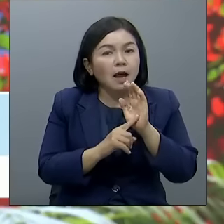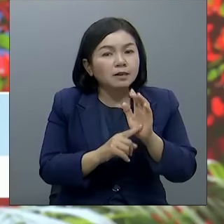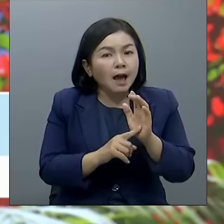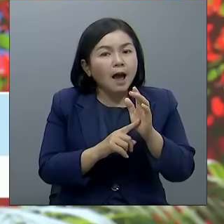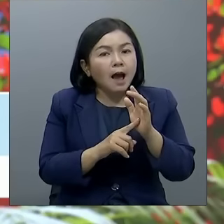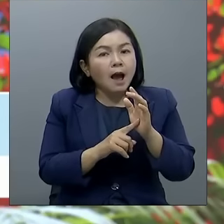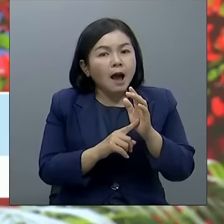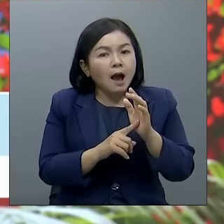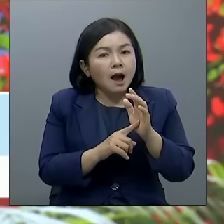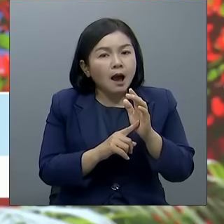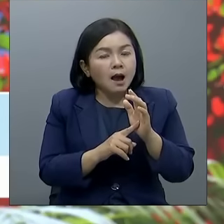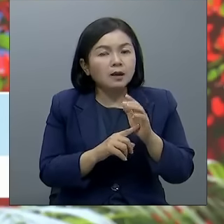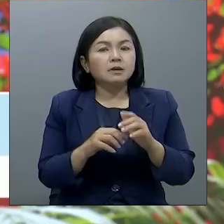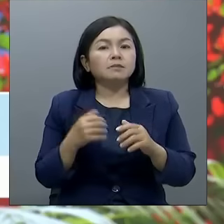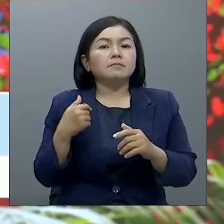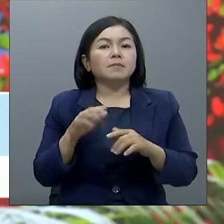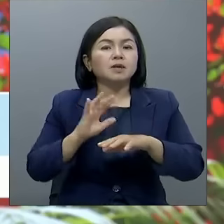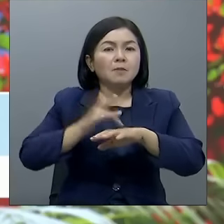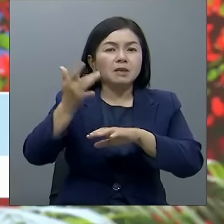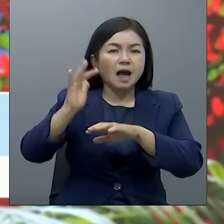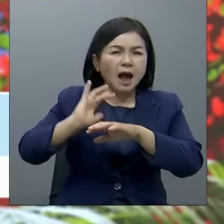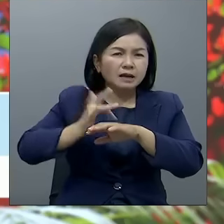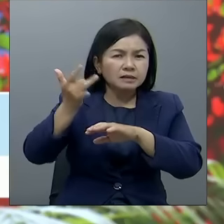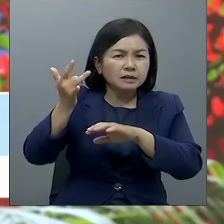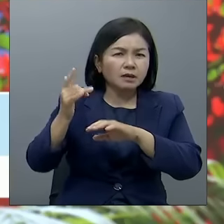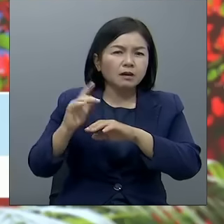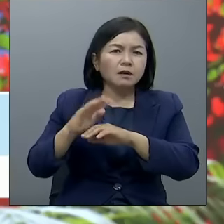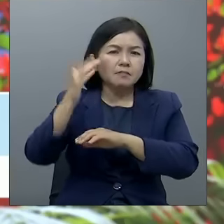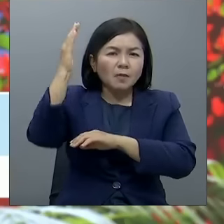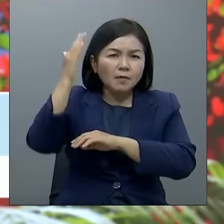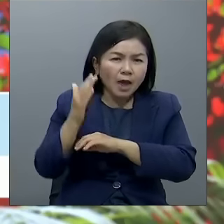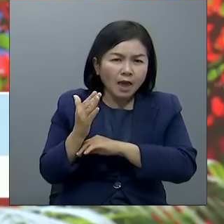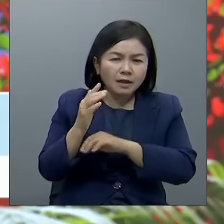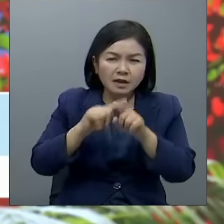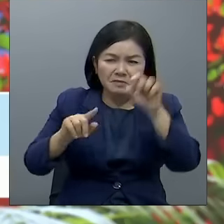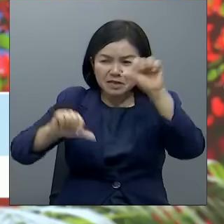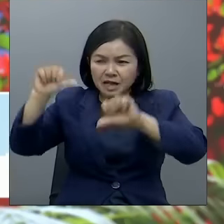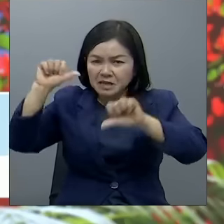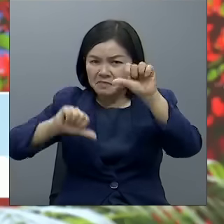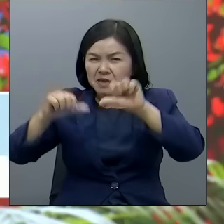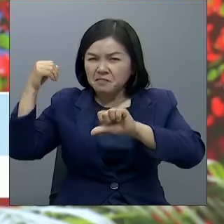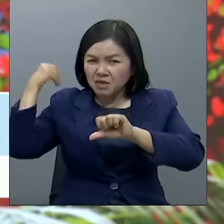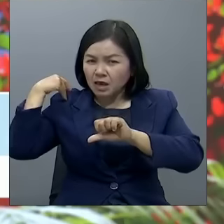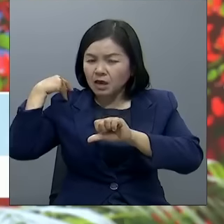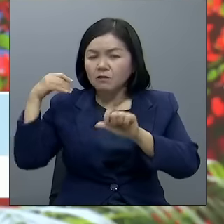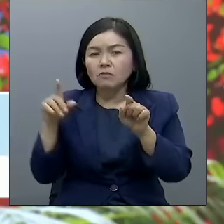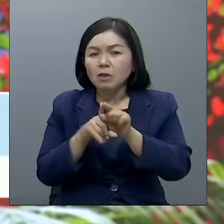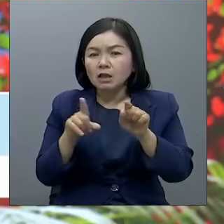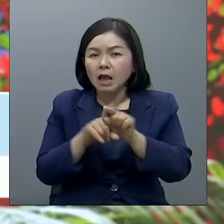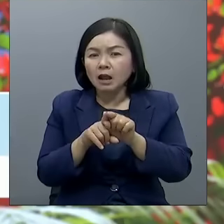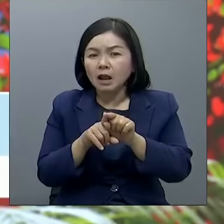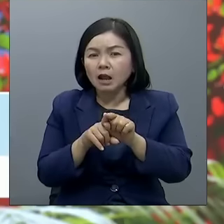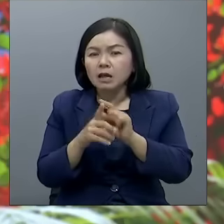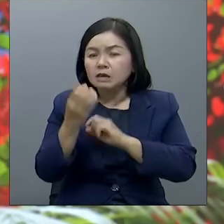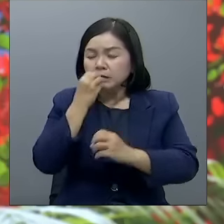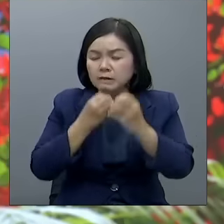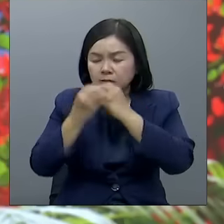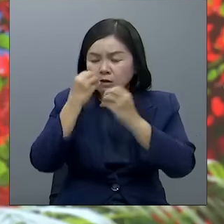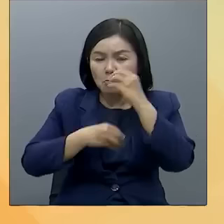ร้เครือนะครับสมุนไพรบางชนิดเนี่ยมีส่วนผสมของอริสโตโลชิกแอซิดนะครับซึ่งในระยะยาวถ้ามีการรับประทานต่